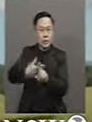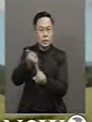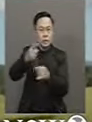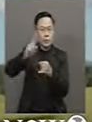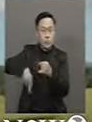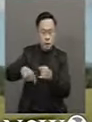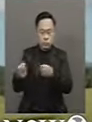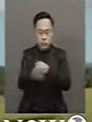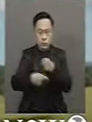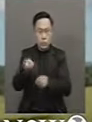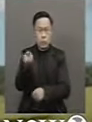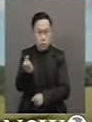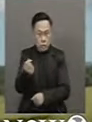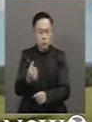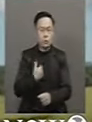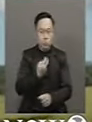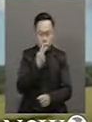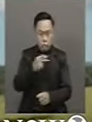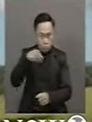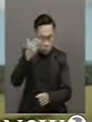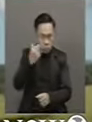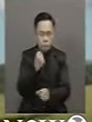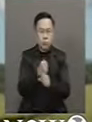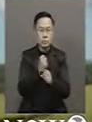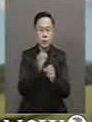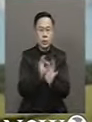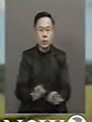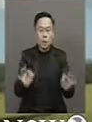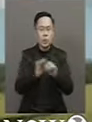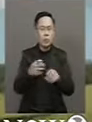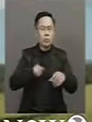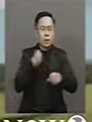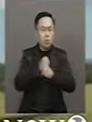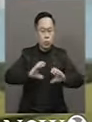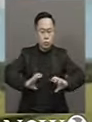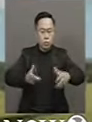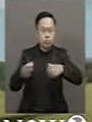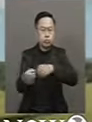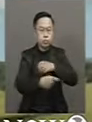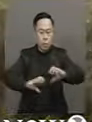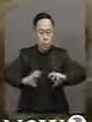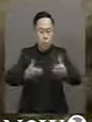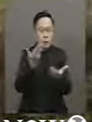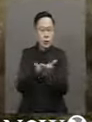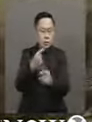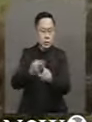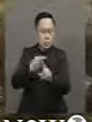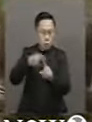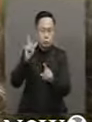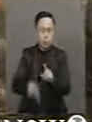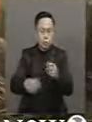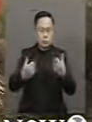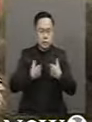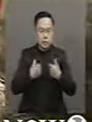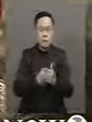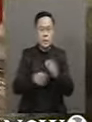พฤศจิกายนนี้แล้วเติมเข้ามาในระบบซึ่งก็ที่ผ่านมาจัดรถเกี่ยวข้าวให้บริการในราคาที่ต่ำกว่าราคารับจ้าง